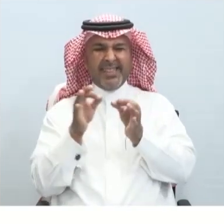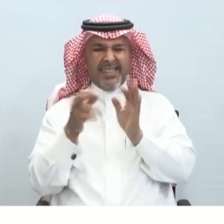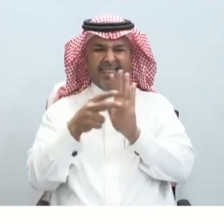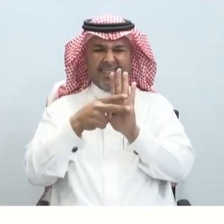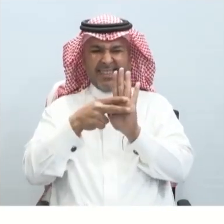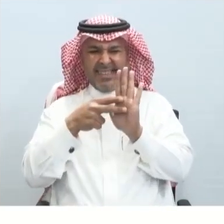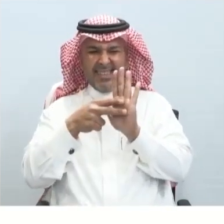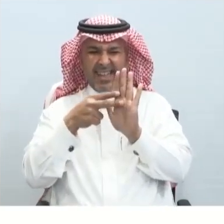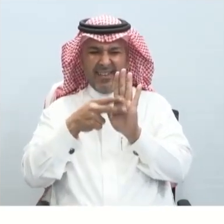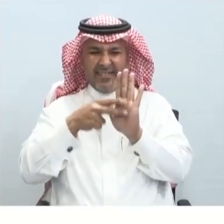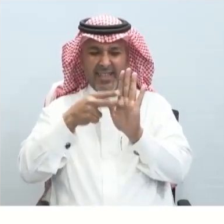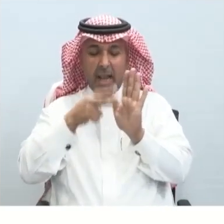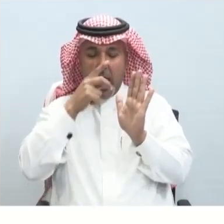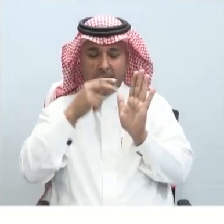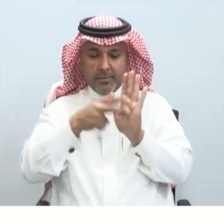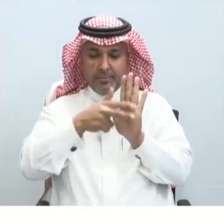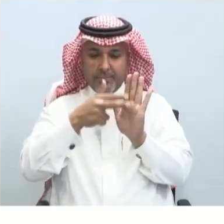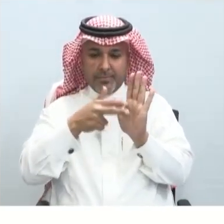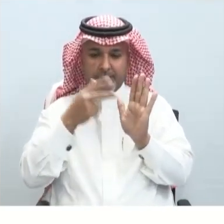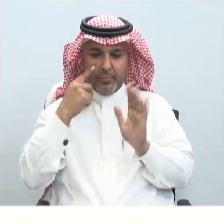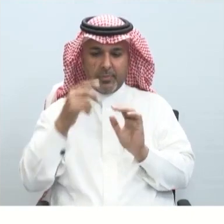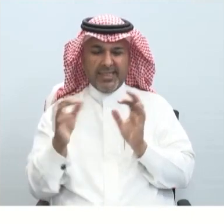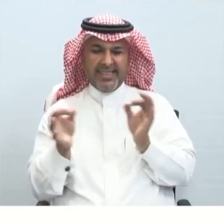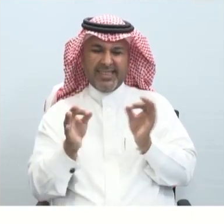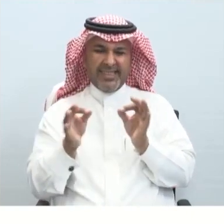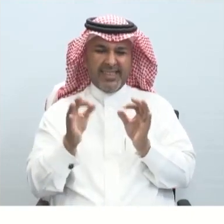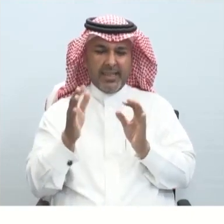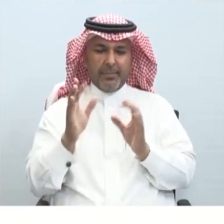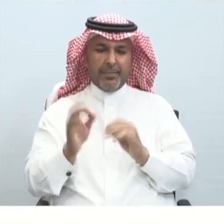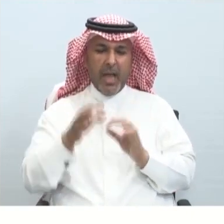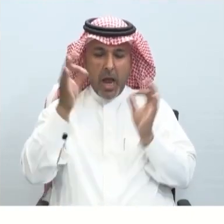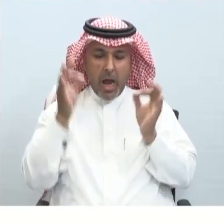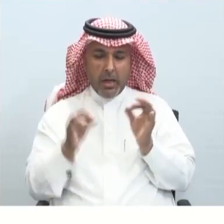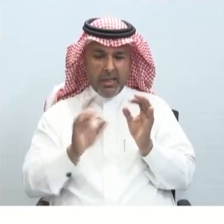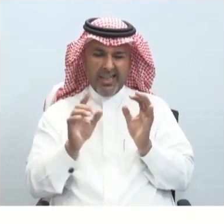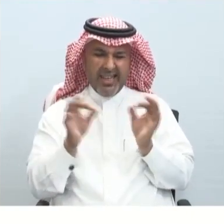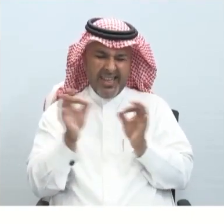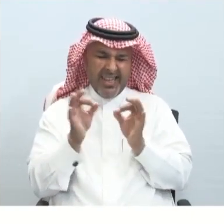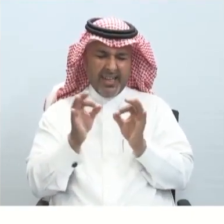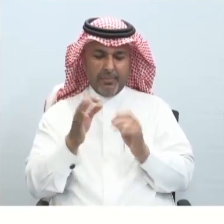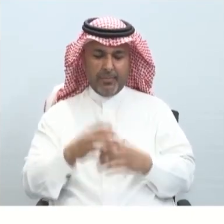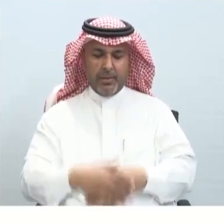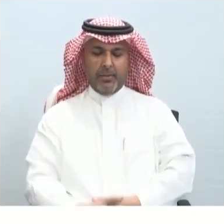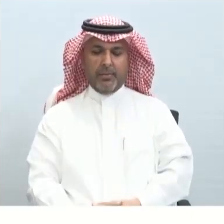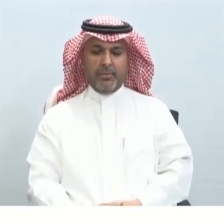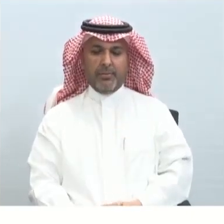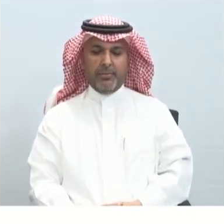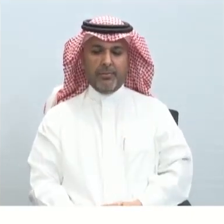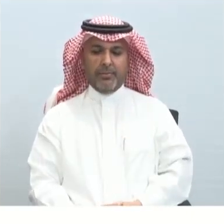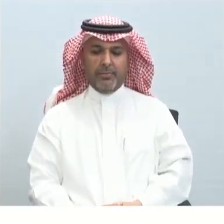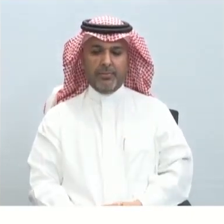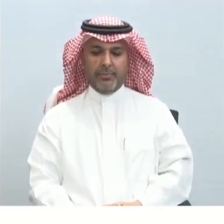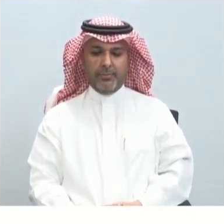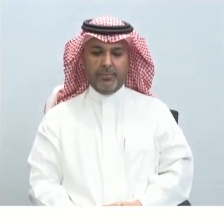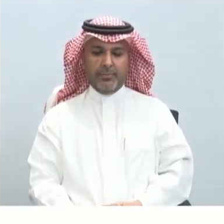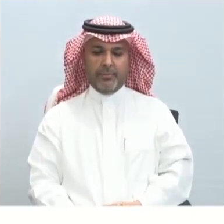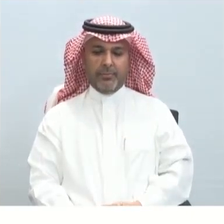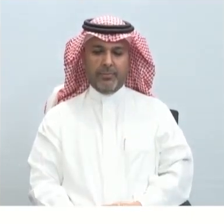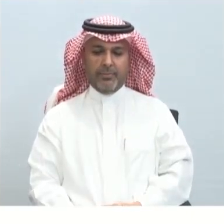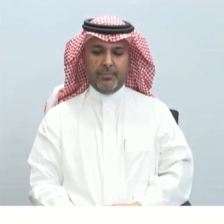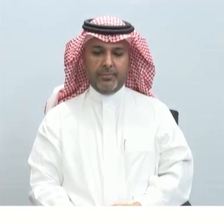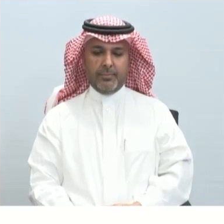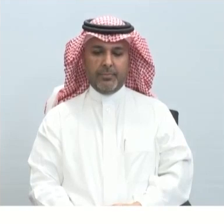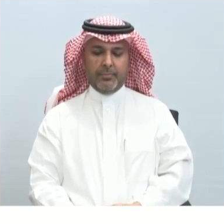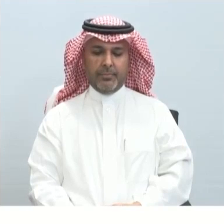388 تقريبا الوحده بتكون بالاش تكون بالانش تربيع تكون